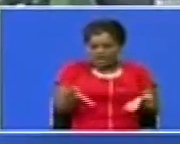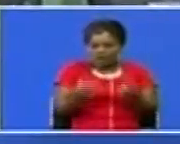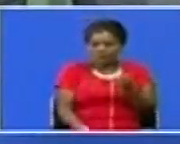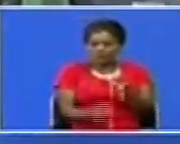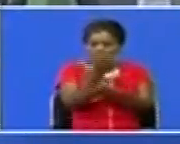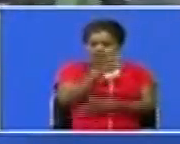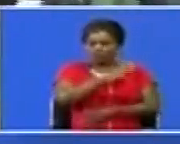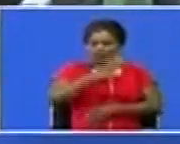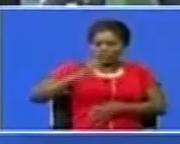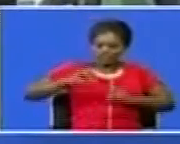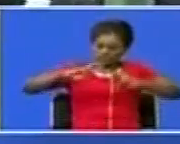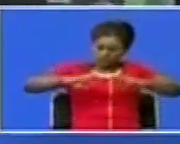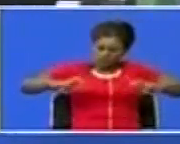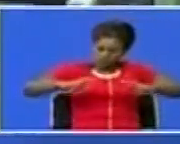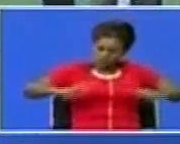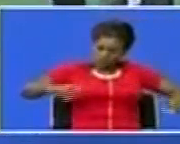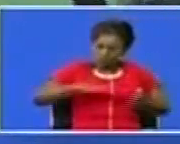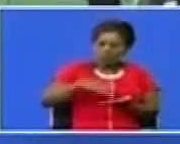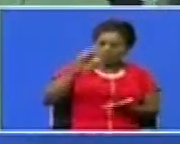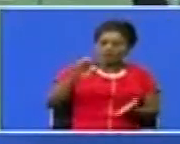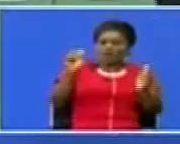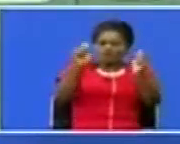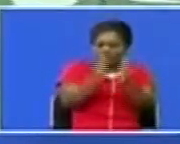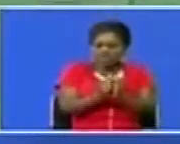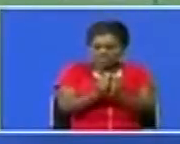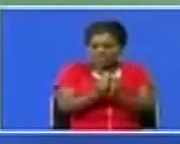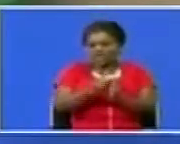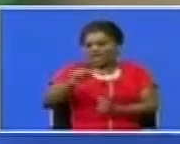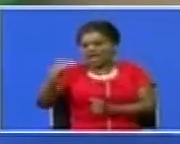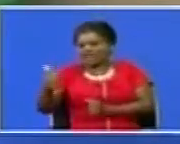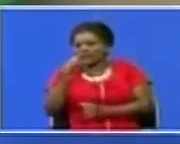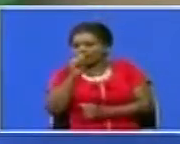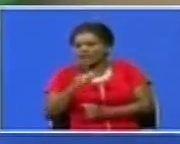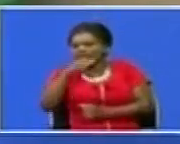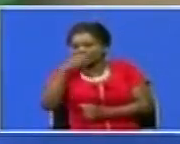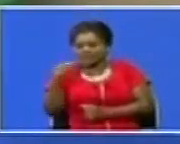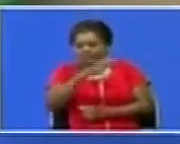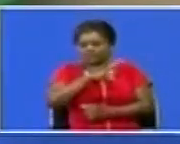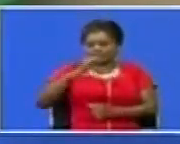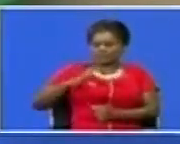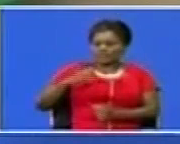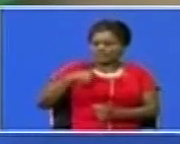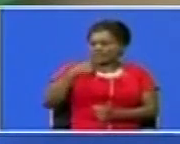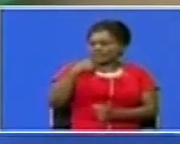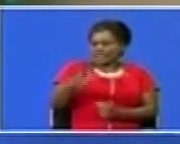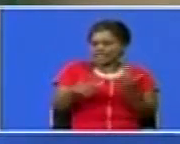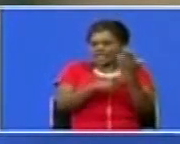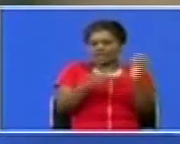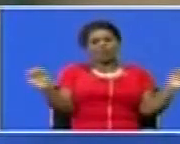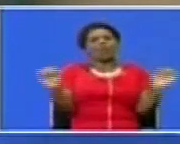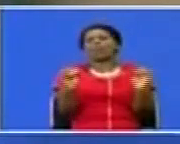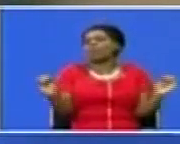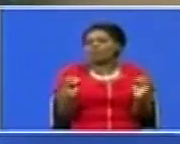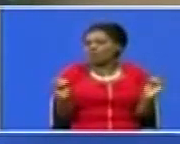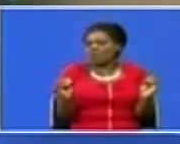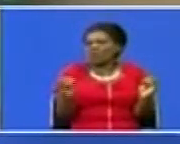kamati itakayofanya uchunguzi zaidi kwa ushirikiano na taasisi hizo fiche. I should name that institution. I'm not going to do that.